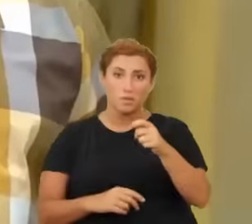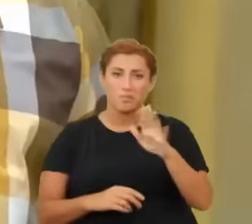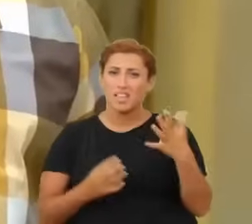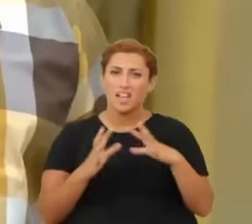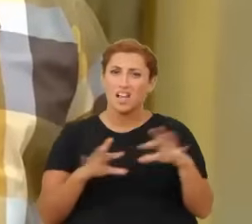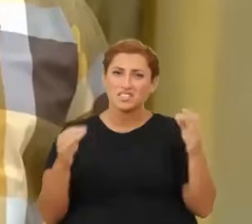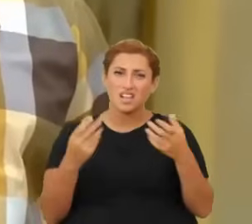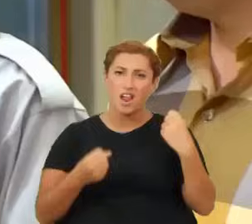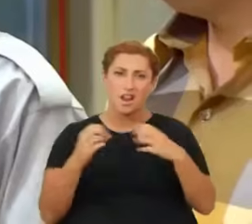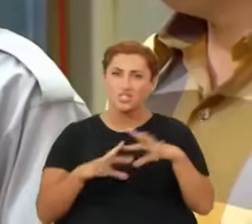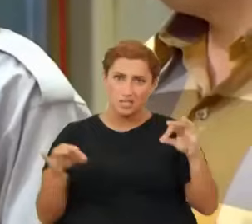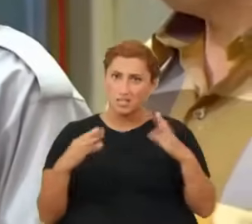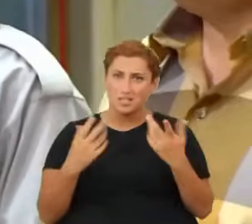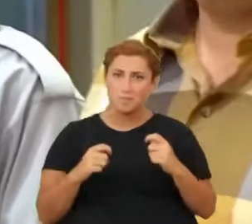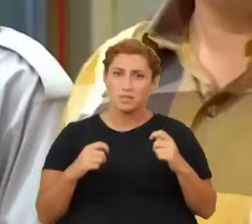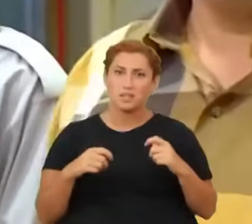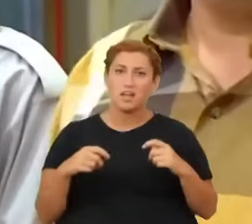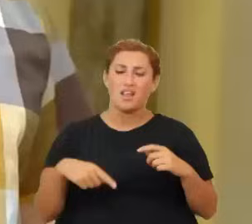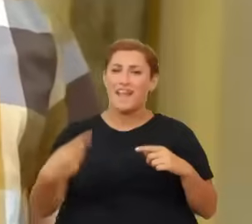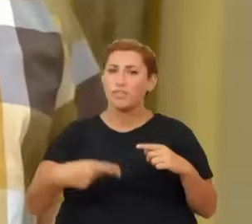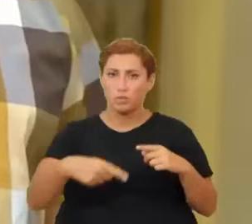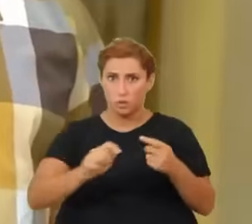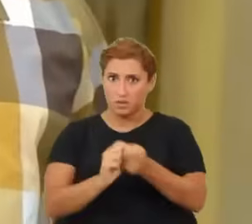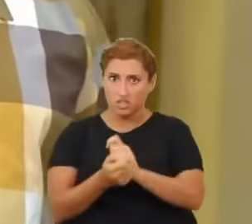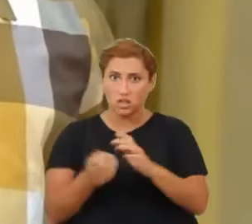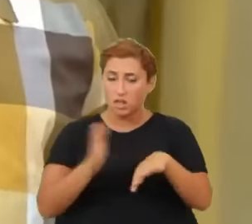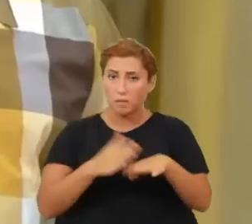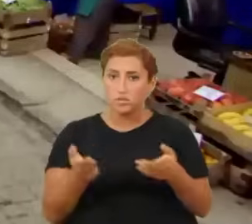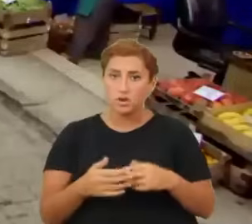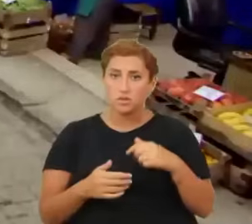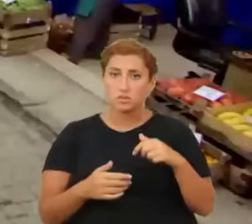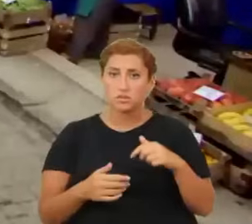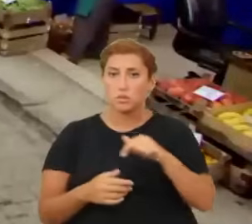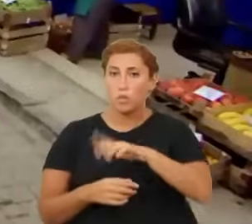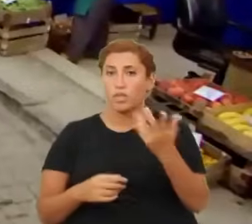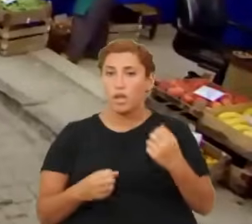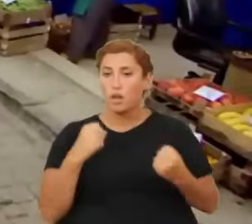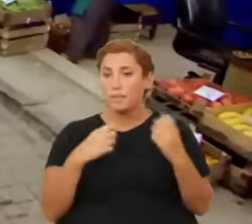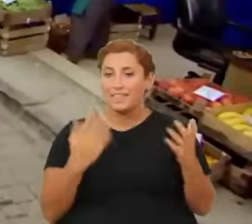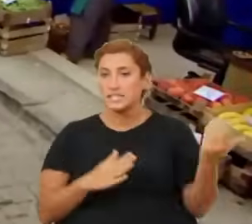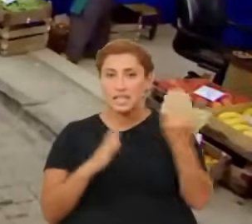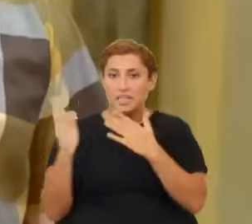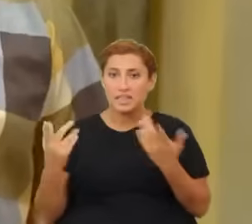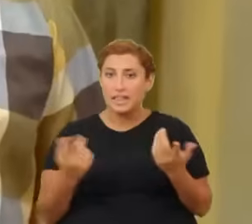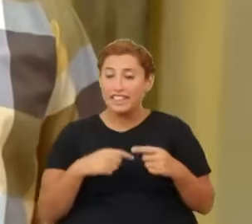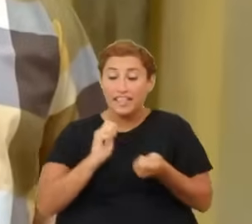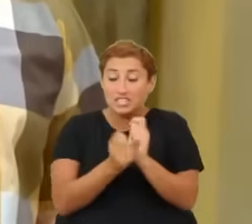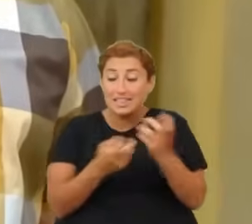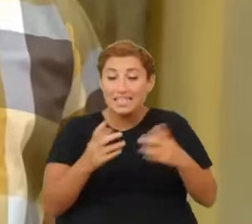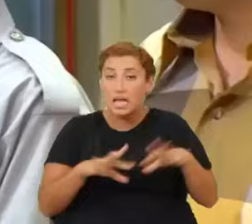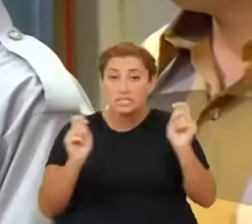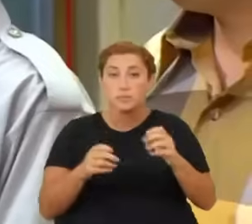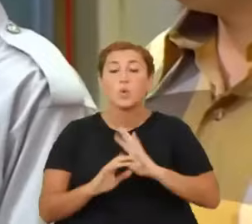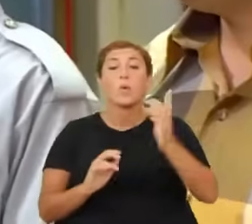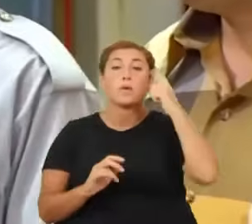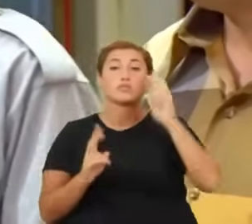Nasıl hazırlatacaksın Selahattin? Karbüratörünü, radyatörünü mi değiştireceksin? Ne yapacaksın? Bobinini, sekmanını, memesini mi değiştireceksin? Nasıl hazırlatacaksın arabayı?